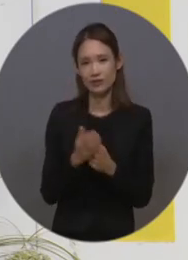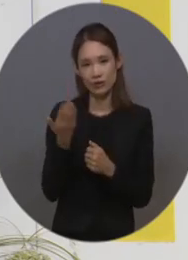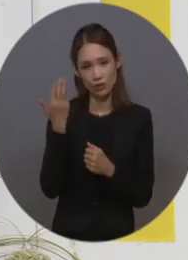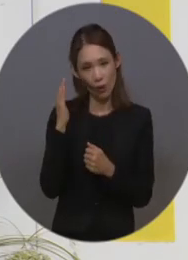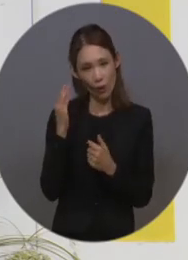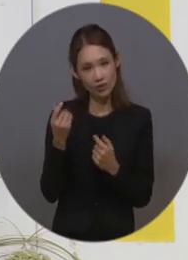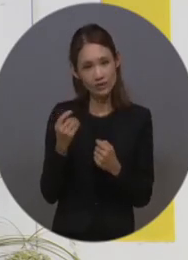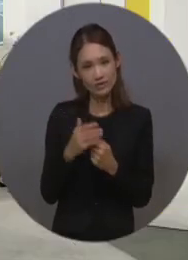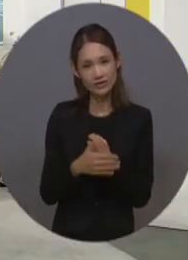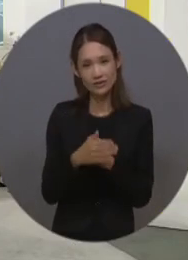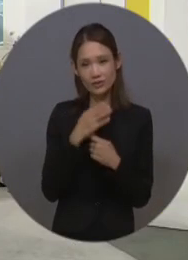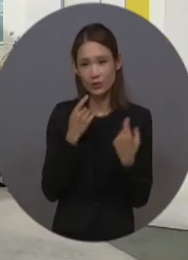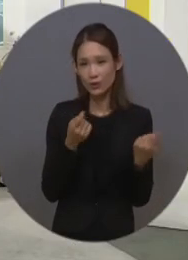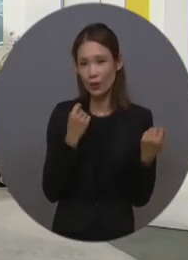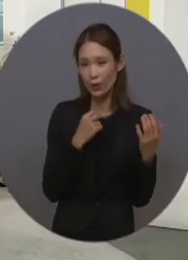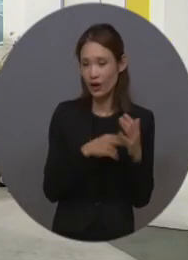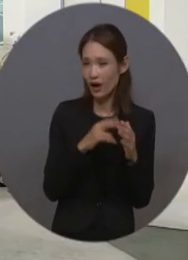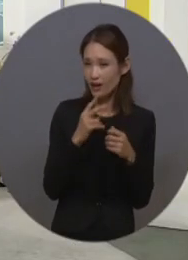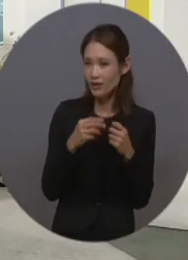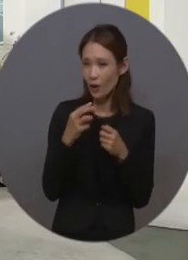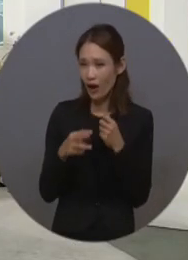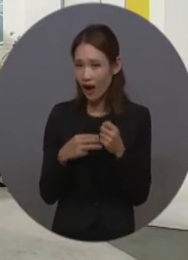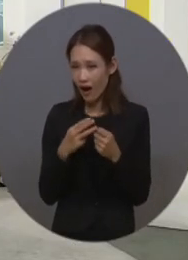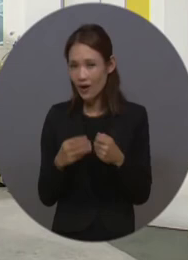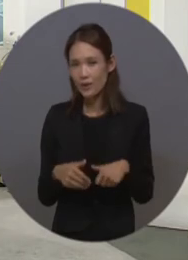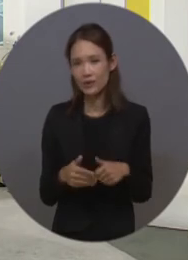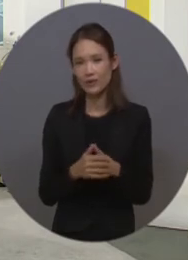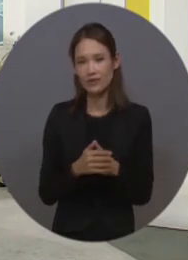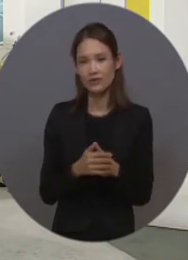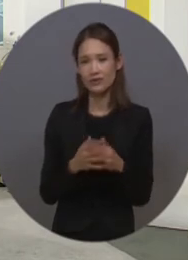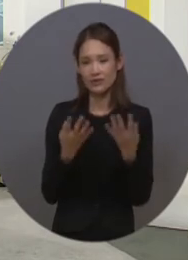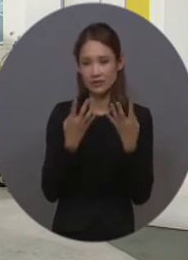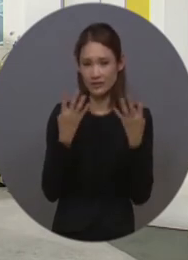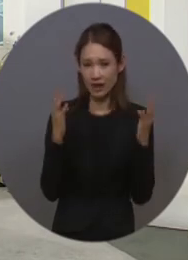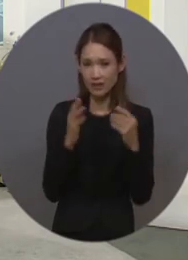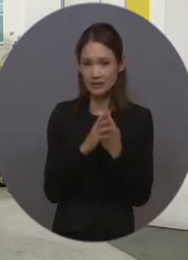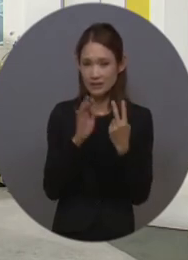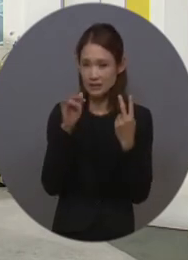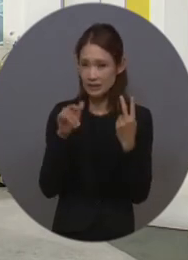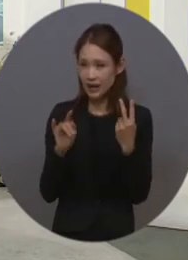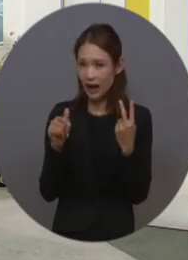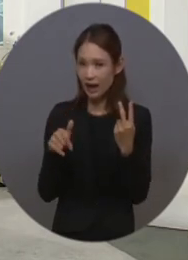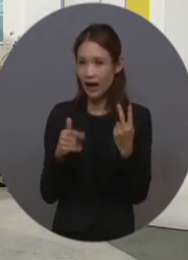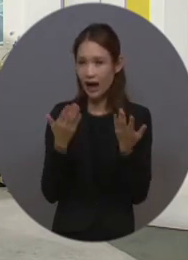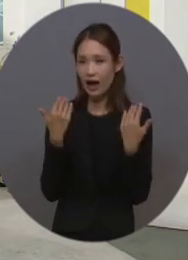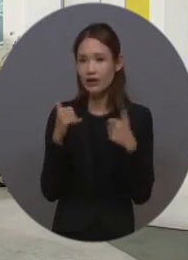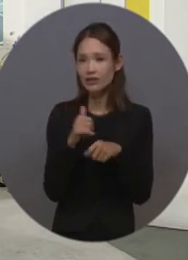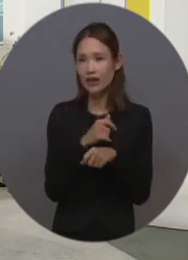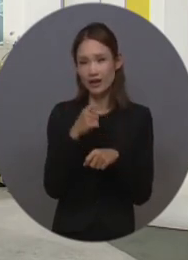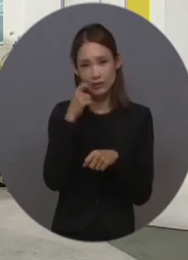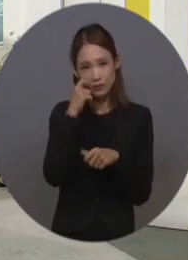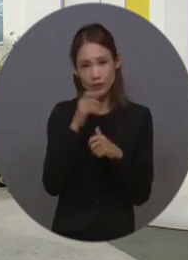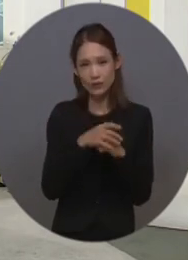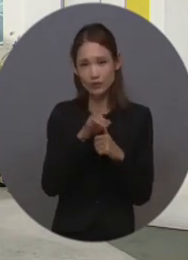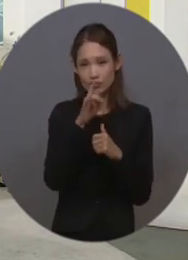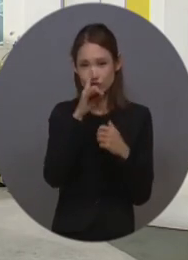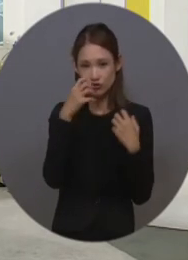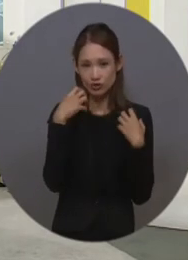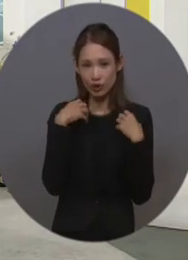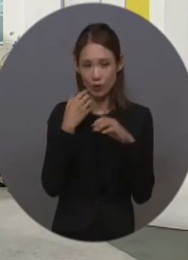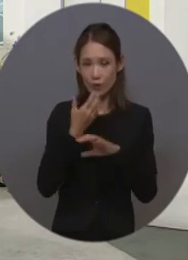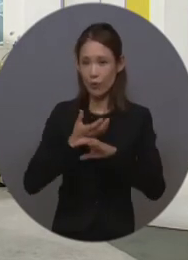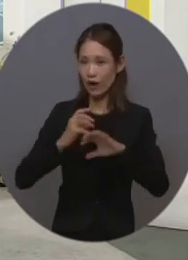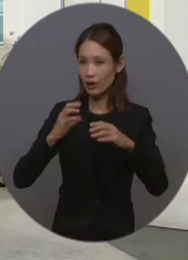같으면 진짜 졸업하고도 몇 년 있어야 되는데. 네, 그래서 4학년 2학기는 네. 학교를 못 다니고 중앙청에 있는